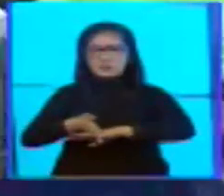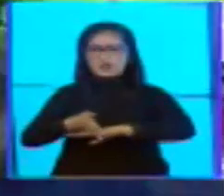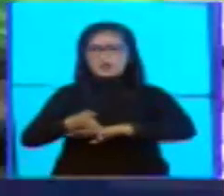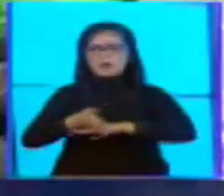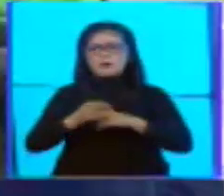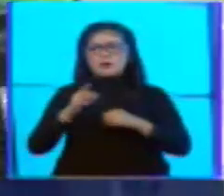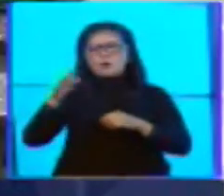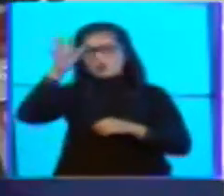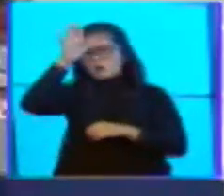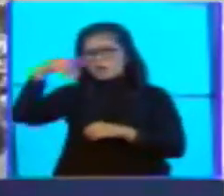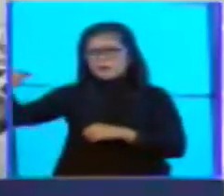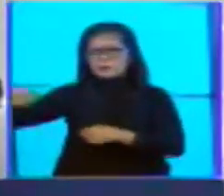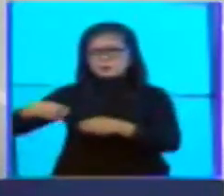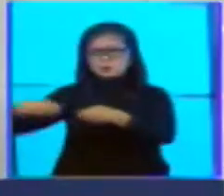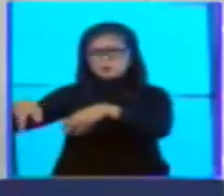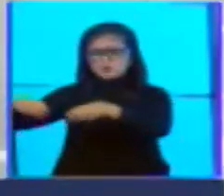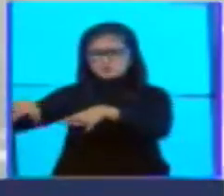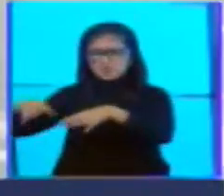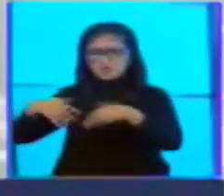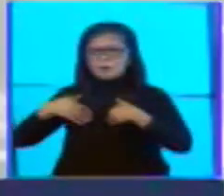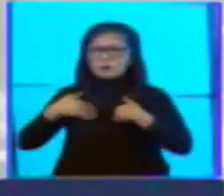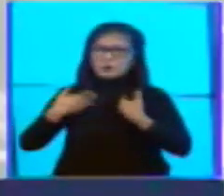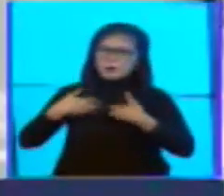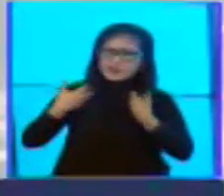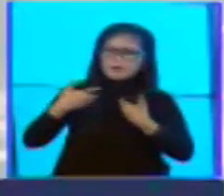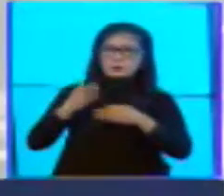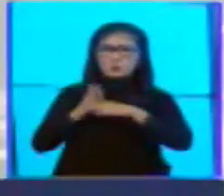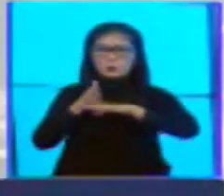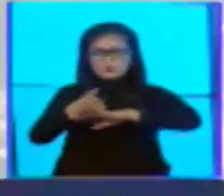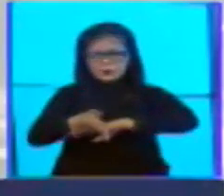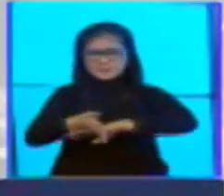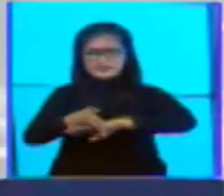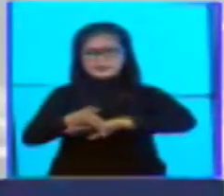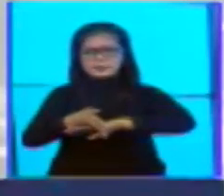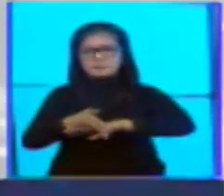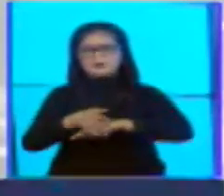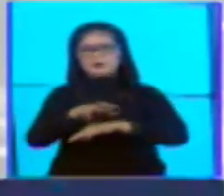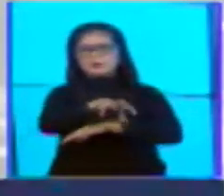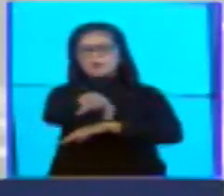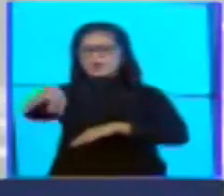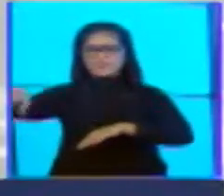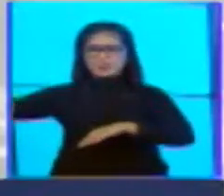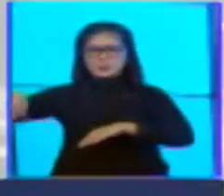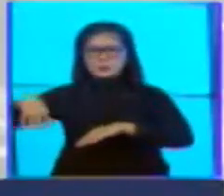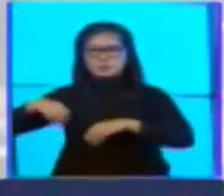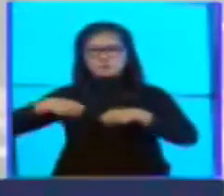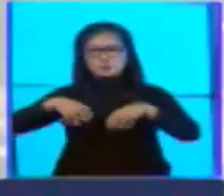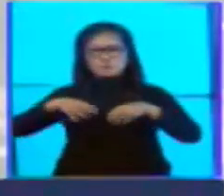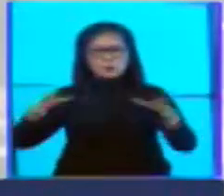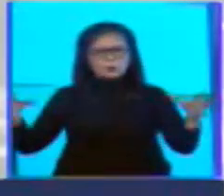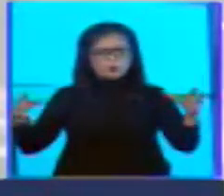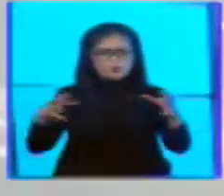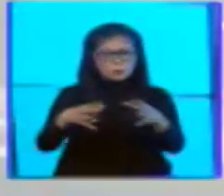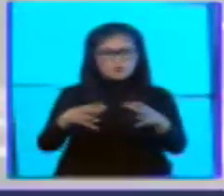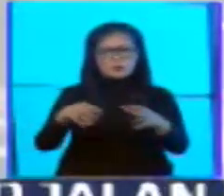pedagang hewan kurban mulai membanjiri sejumlah tempat di wilayah ibu kota, salah satunya di tempat di mana saat ini saya melaporkan, yaitu